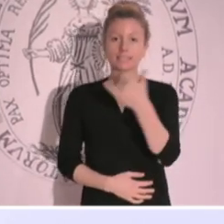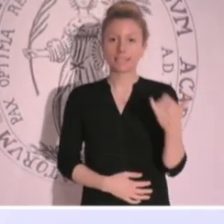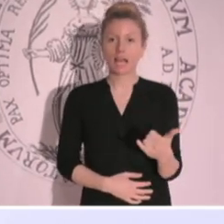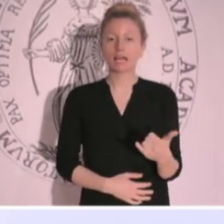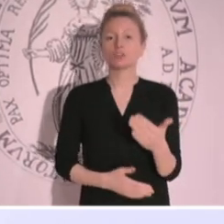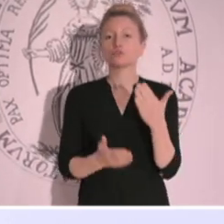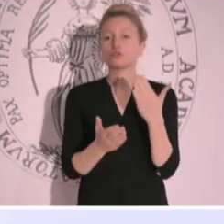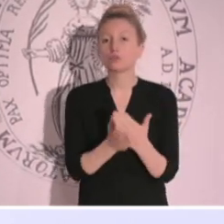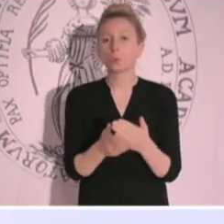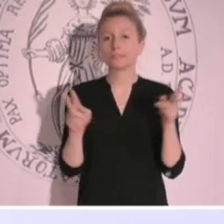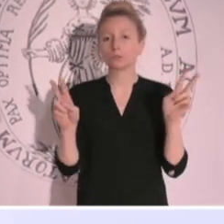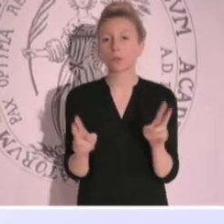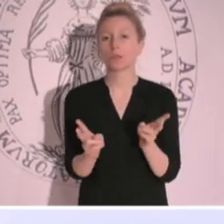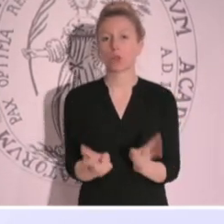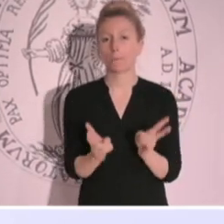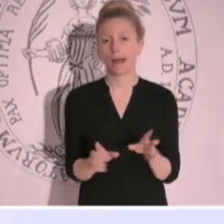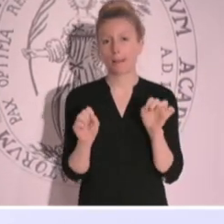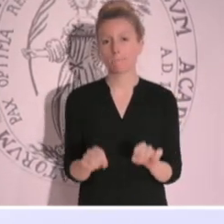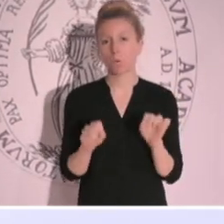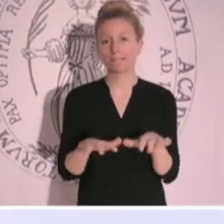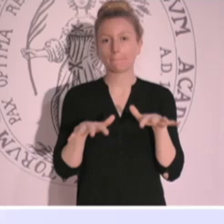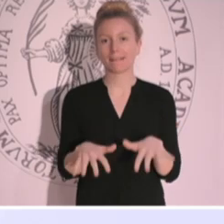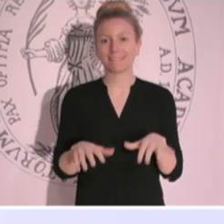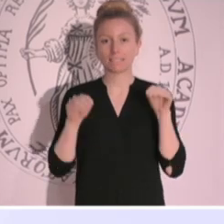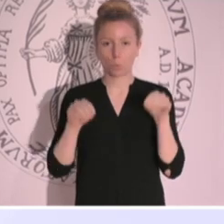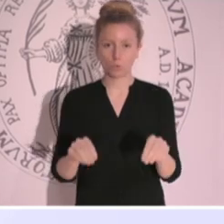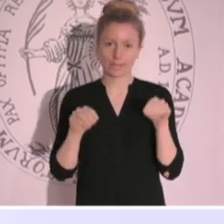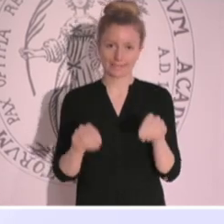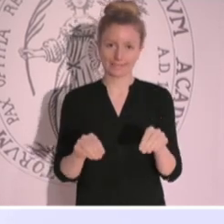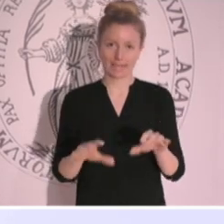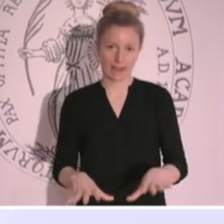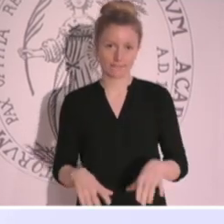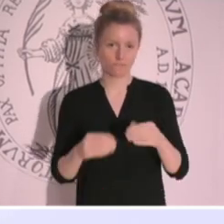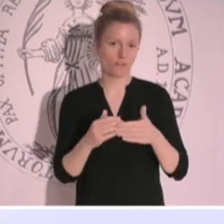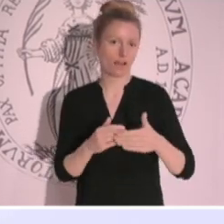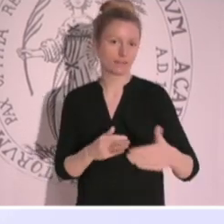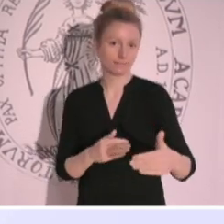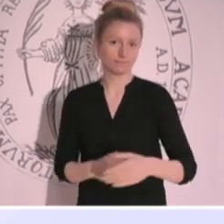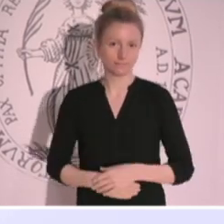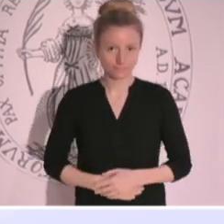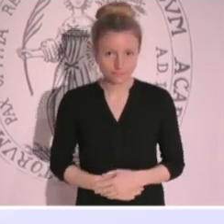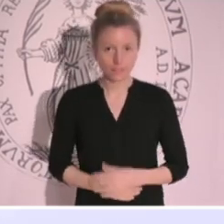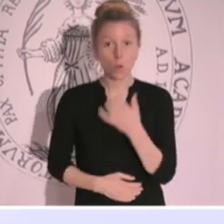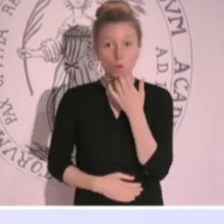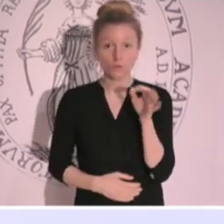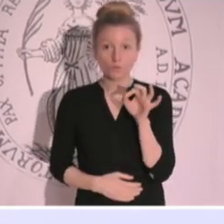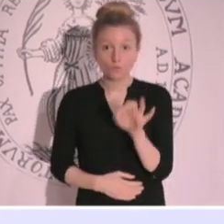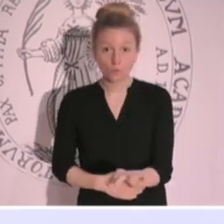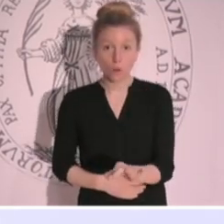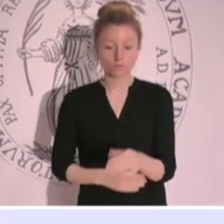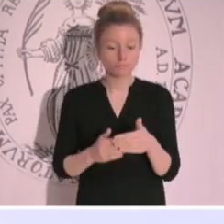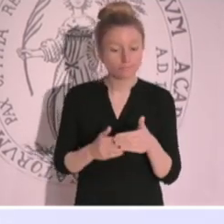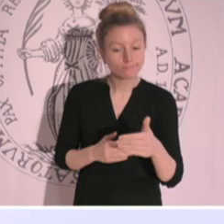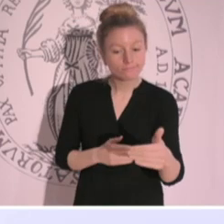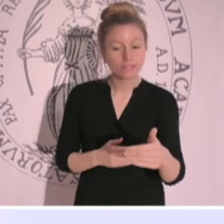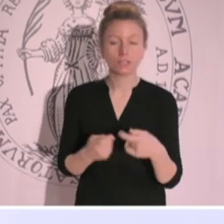und Präsenzvorlesung stattfinden in diesem Semester. Und ich hoffe, dass das alles für Sie auch eine richtig spannende Zeit jetzt wird.